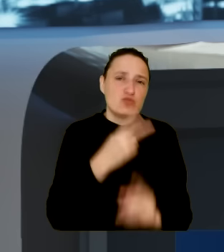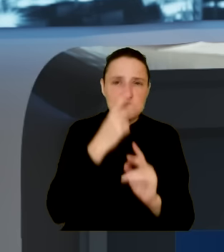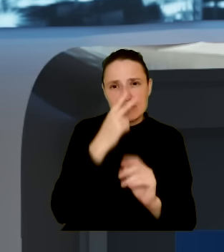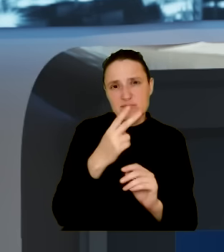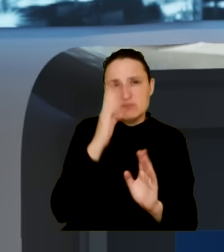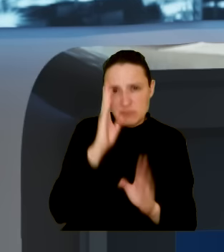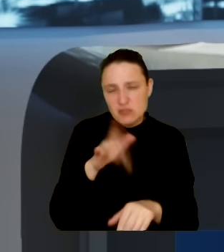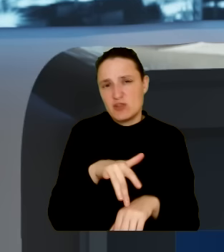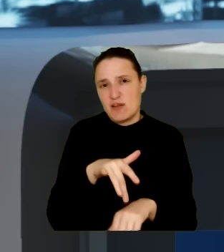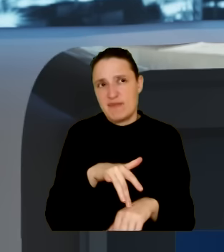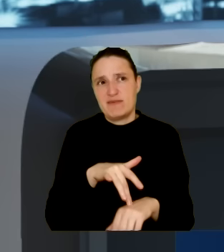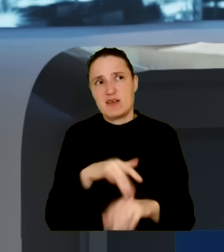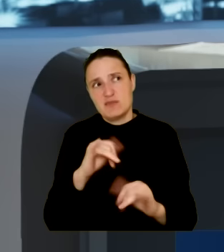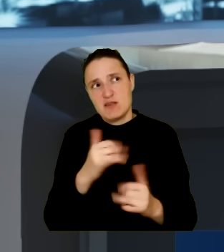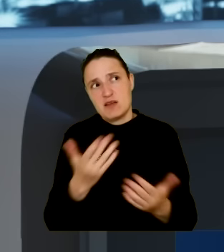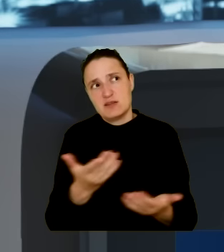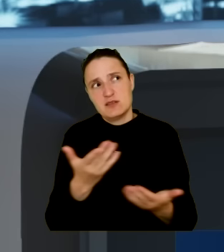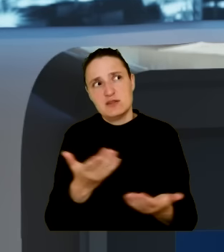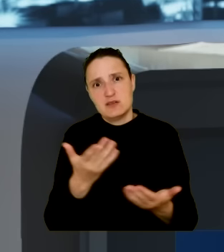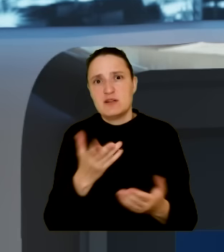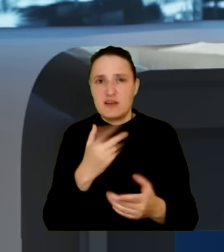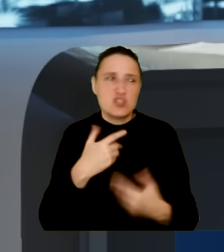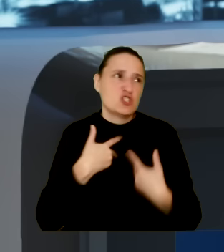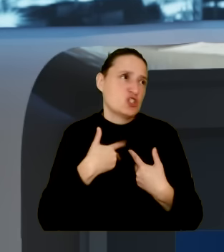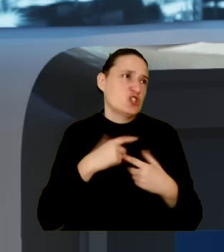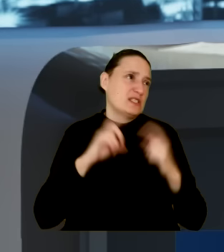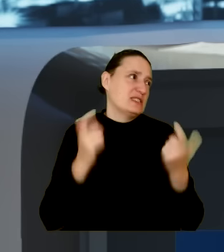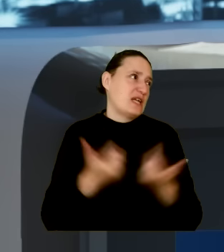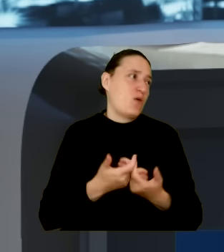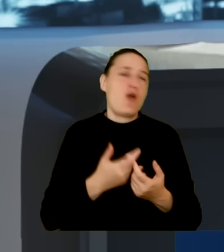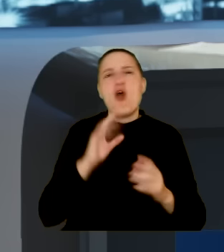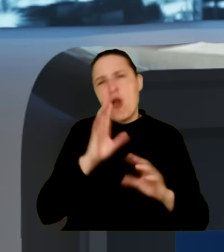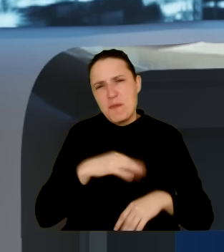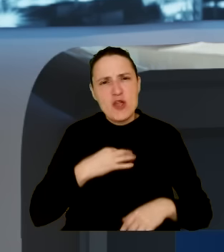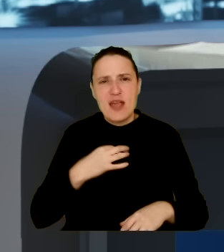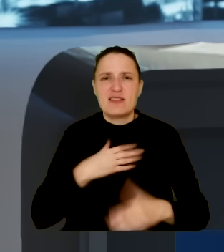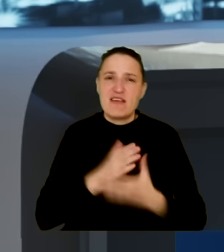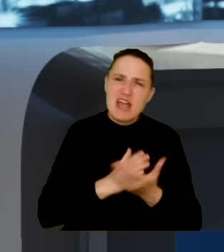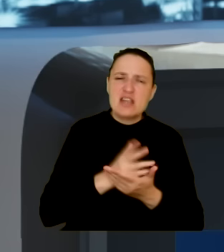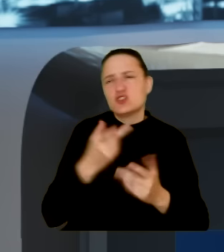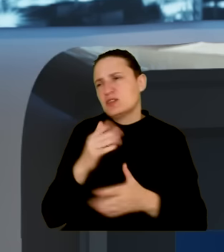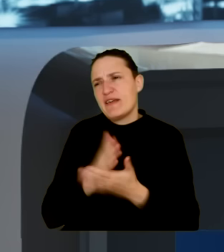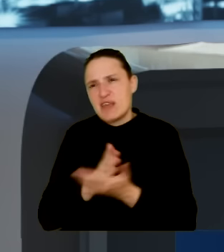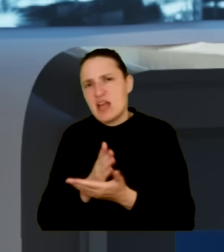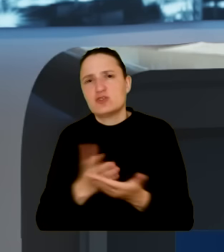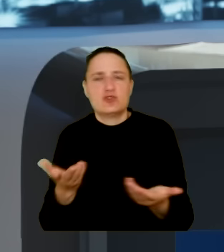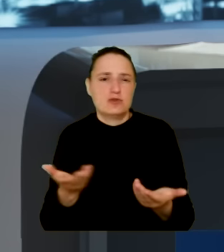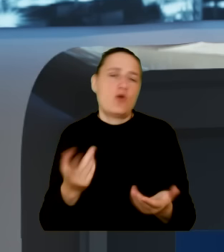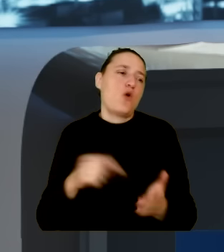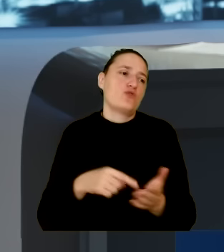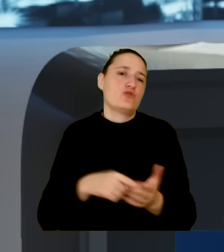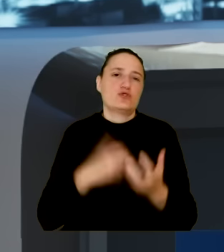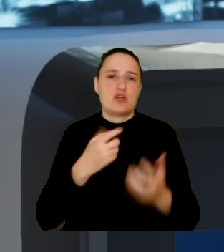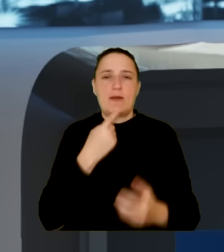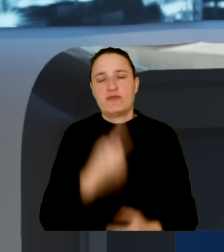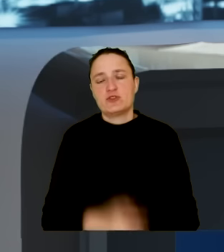też na to, jak będzie się nam żyło w ogóle wszystkim momencie, czy ktoś wierzy, czy nie wierzy i po prostu to chciałem powiedzieć. Bardzo